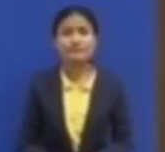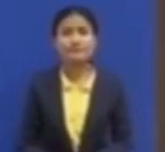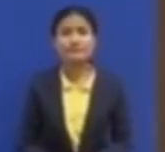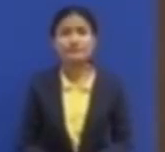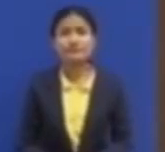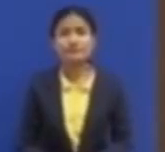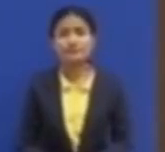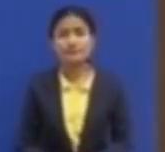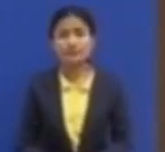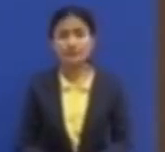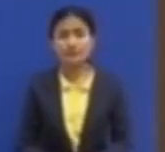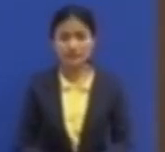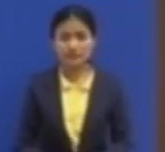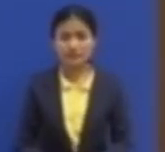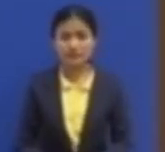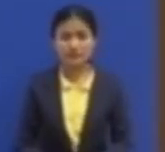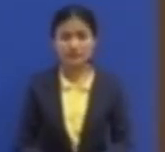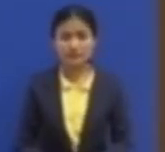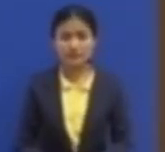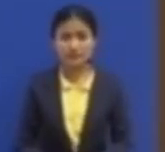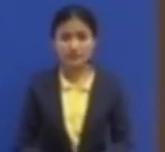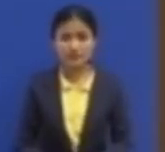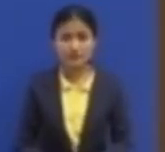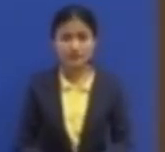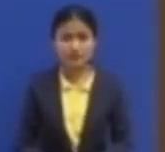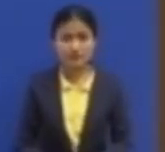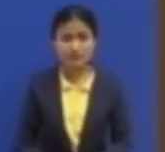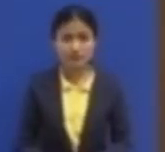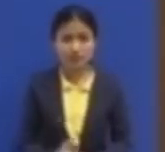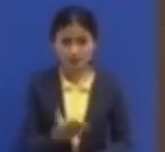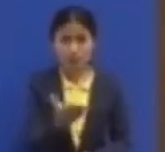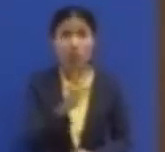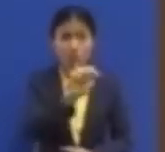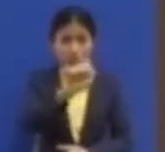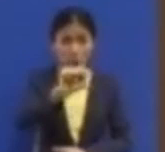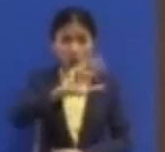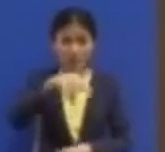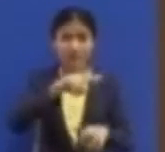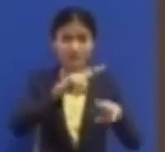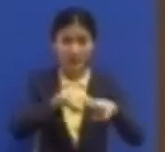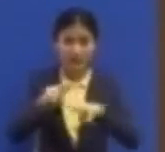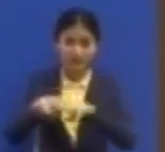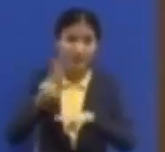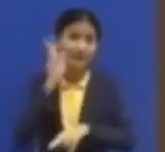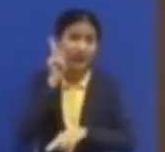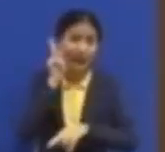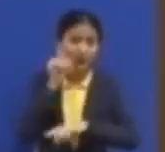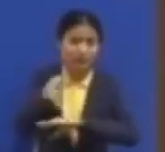โปรดกรุณาเข้าประจำที่เดิมนะครับ